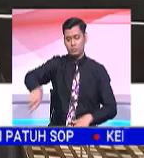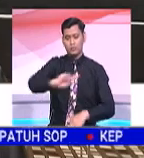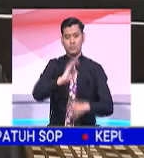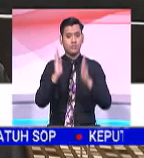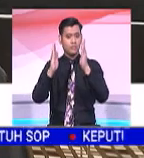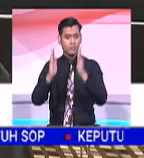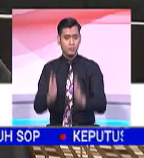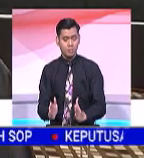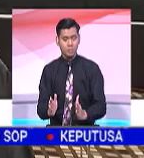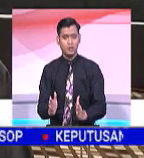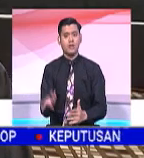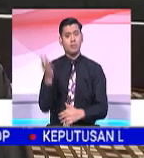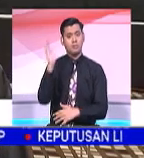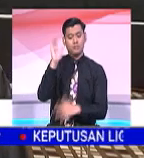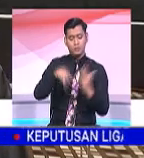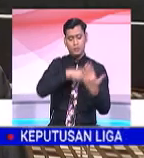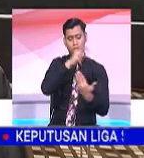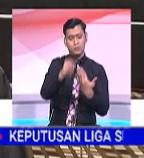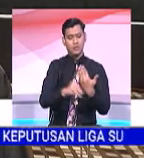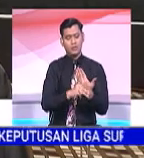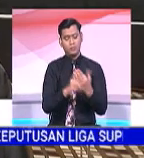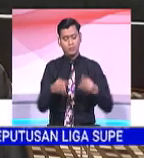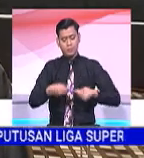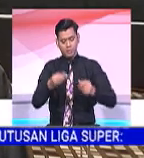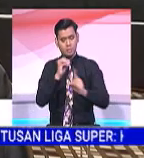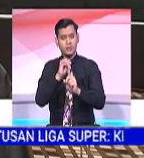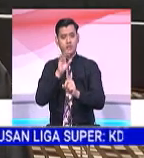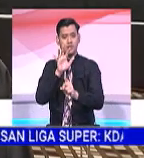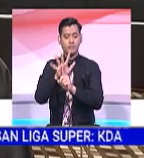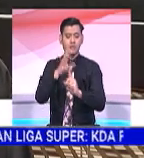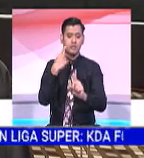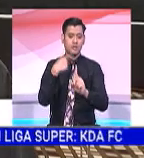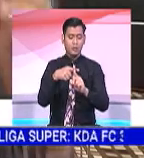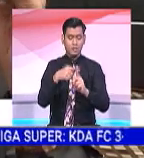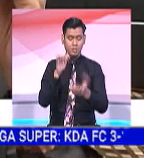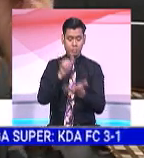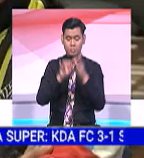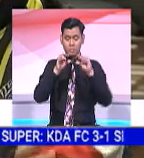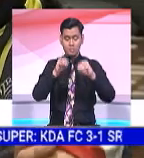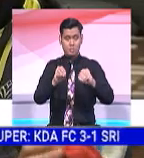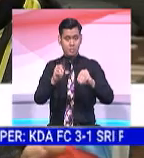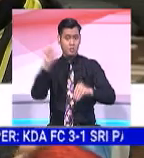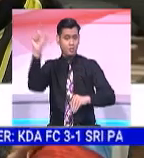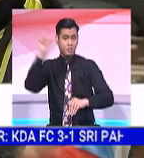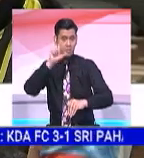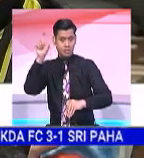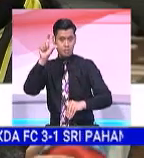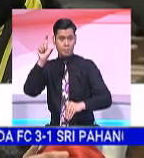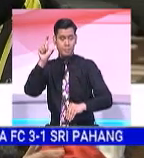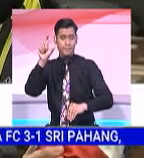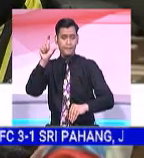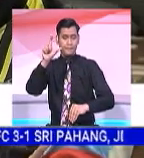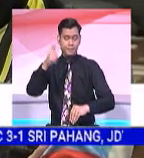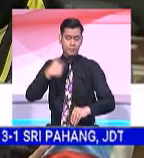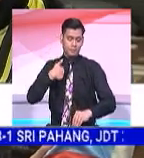antara pengisian paparan dari selatan tanah air itu. Rakan penyampai Nur Akila Arba'in di RTM Johor Bahru. Silakan dengan